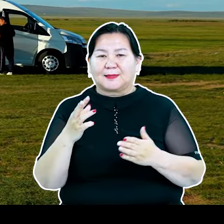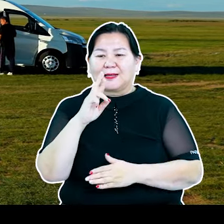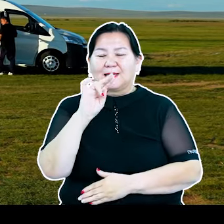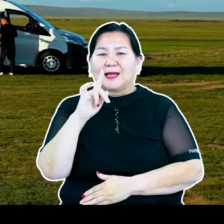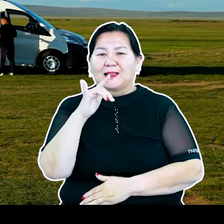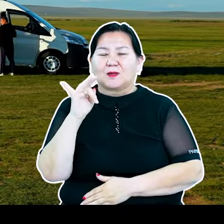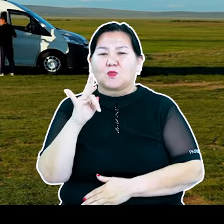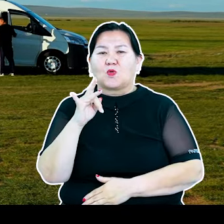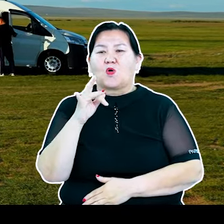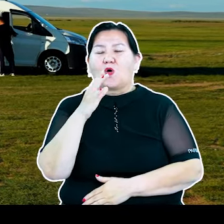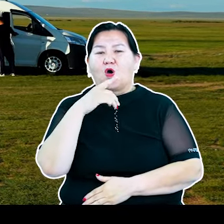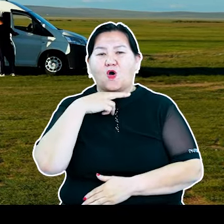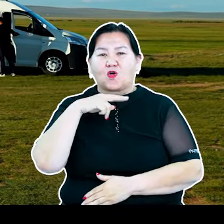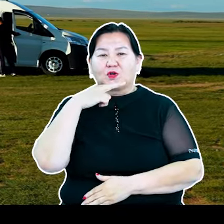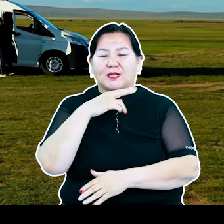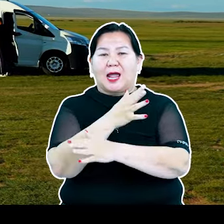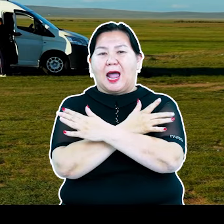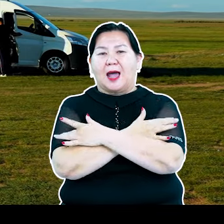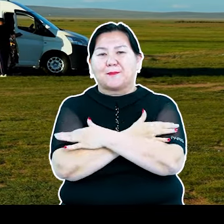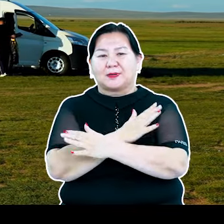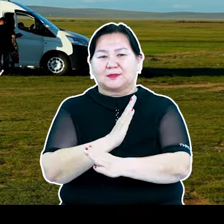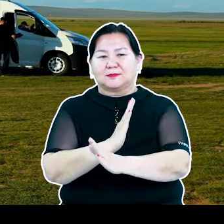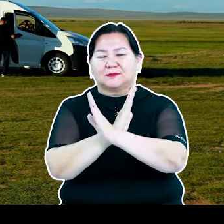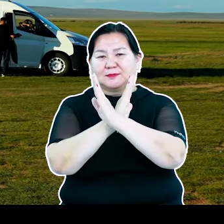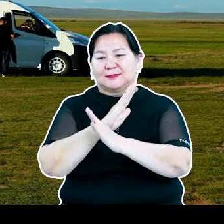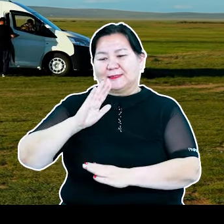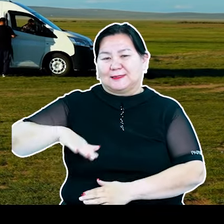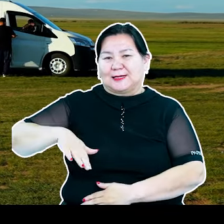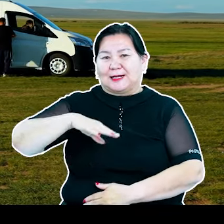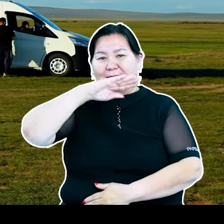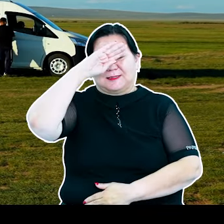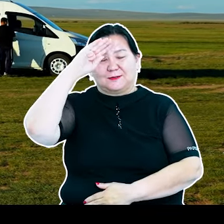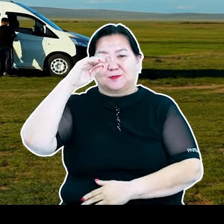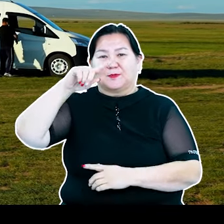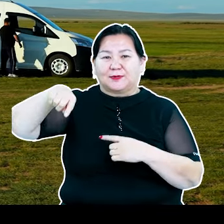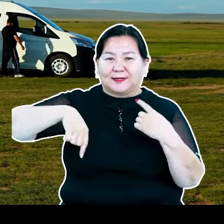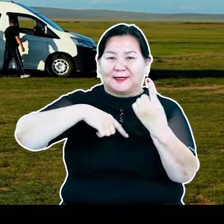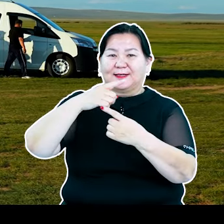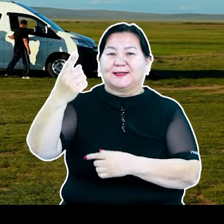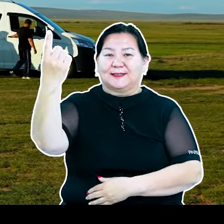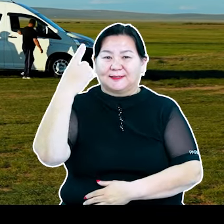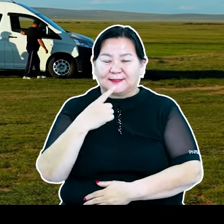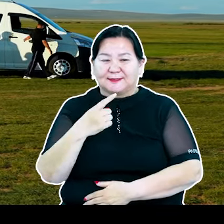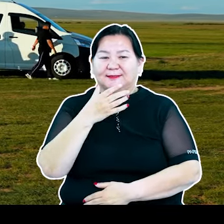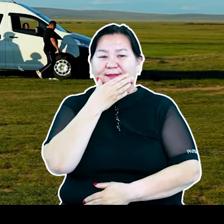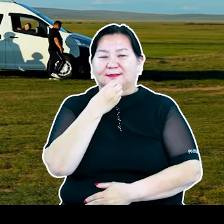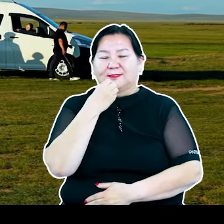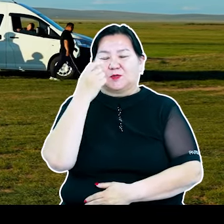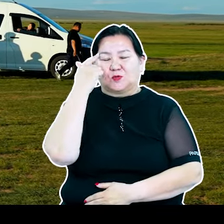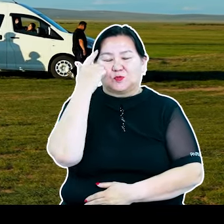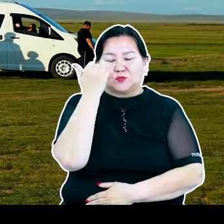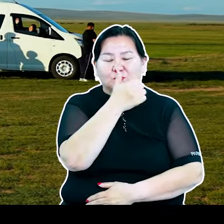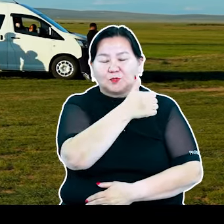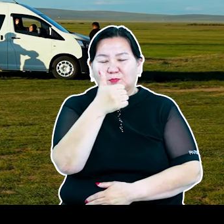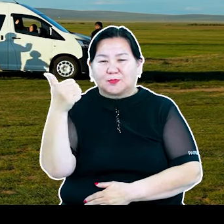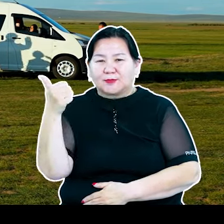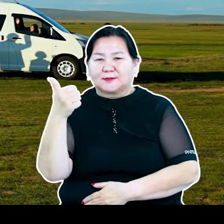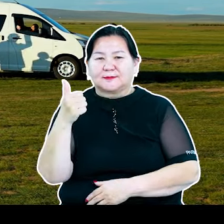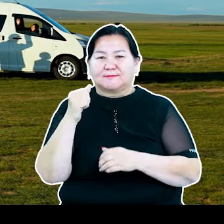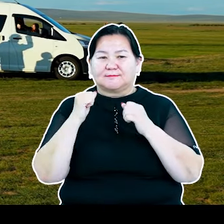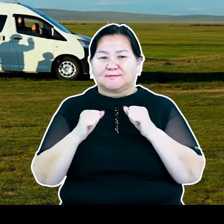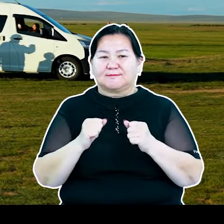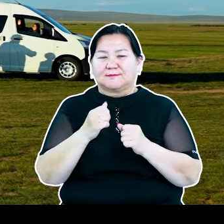Ингээд ялгуу охины амралт дуусаж, ирэх зүүн эргээд ирэхт нь татмын ойн өндөр болсон байгаасаа